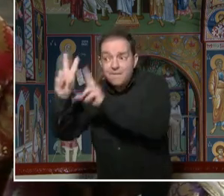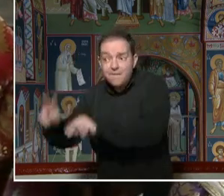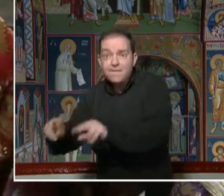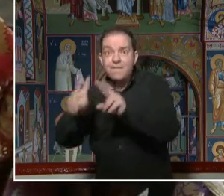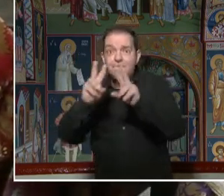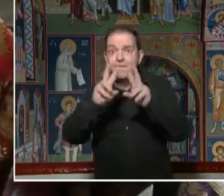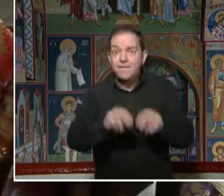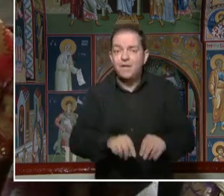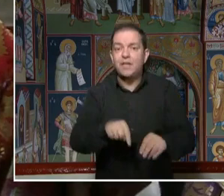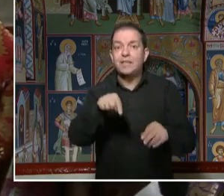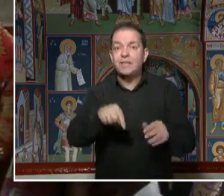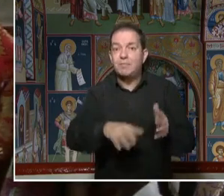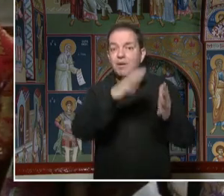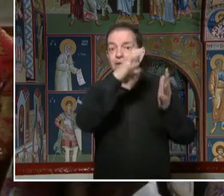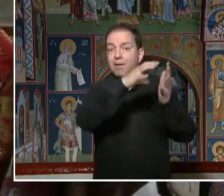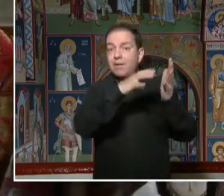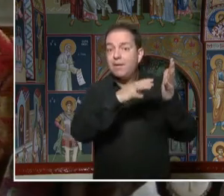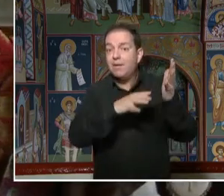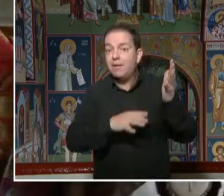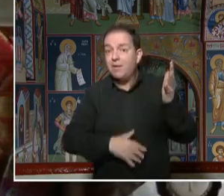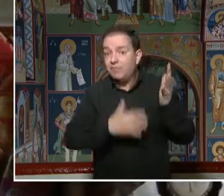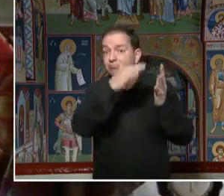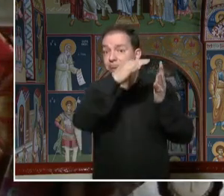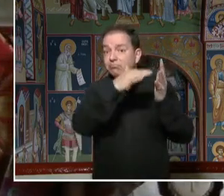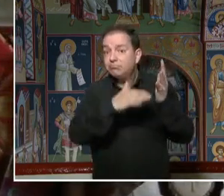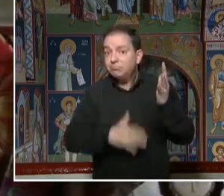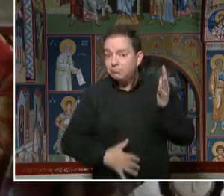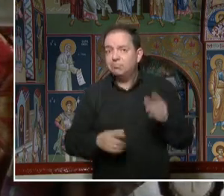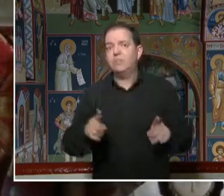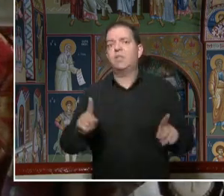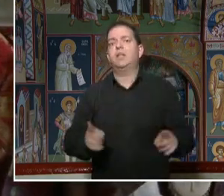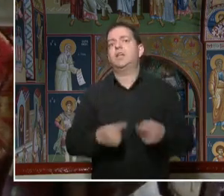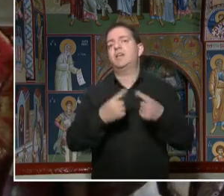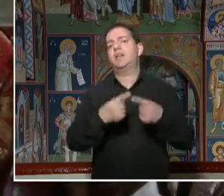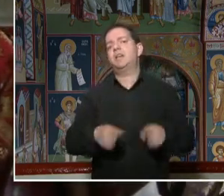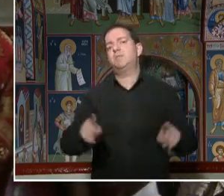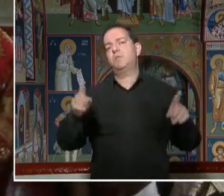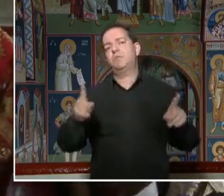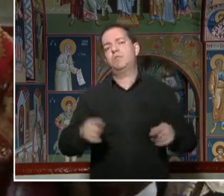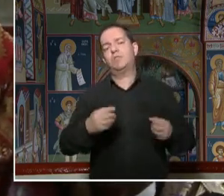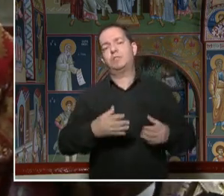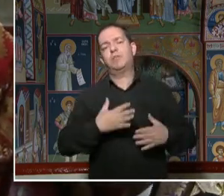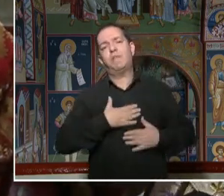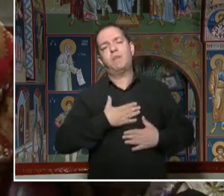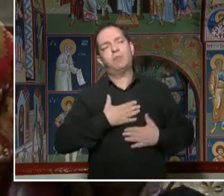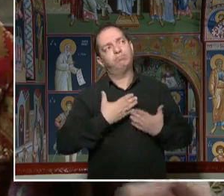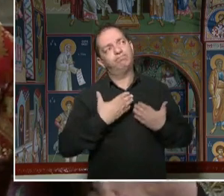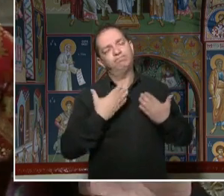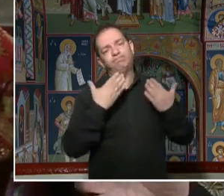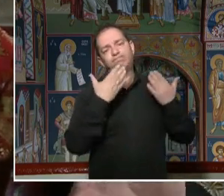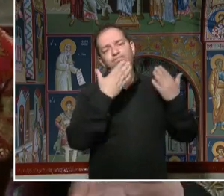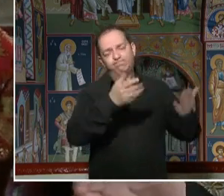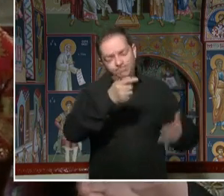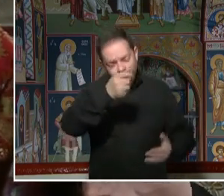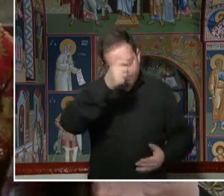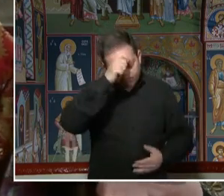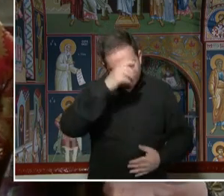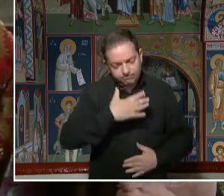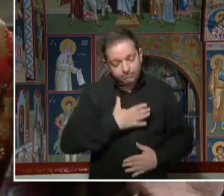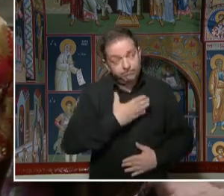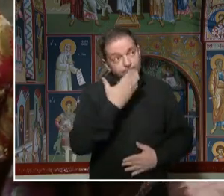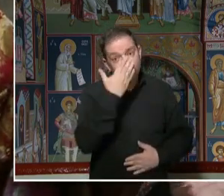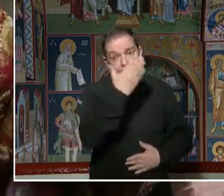τότε ψάλαμε απόψε ως έκφραση ευγνωμοσύνης στο σεπτό πρόσωπο της Παναγίας